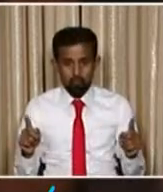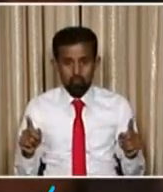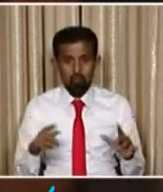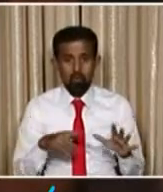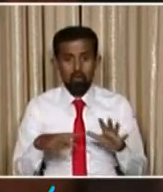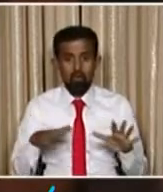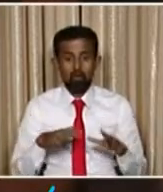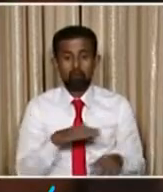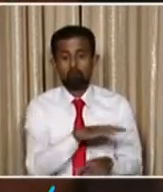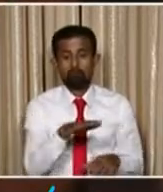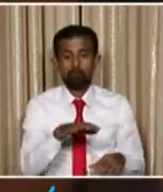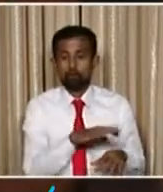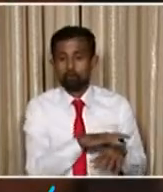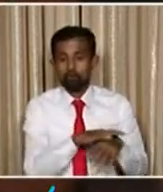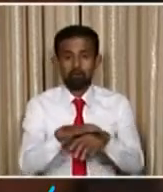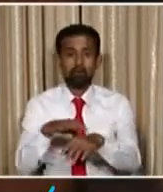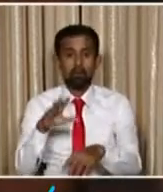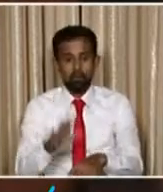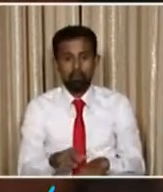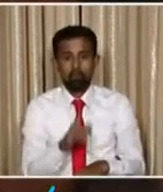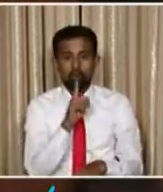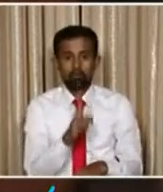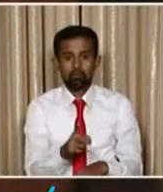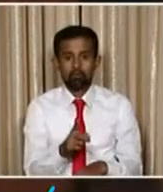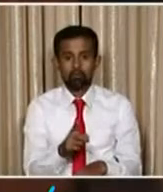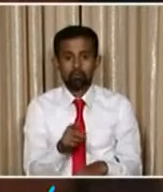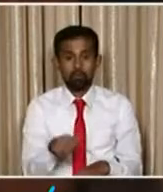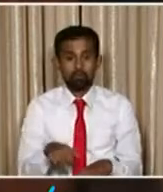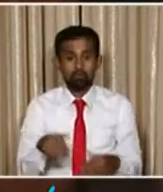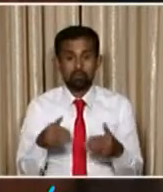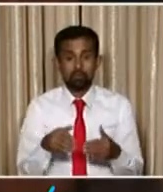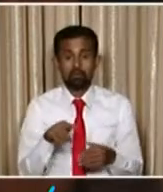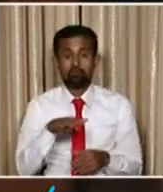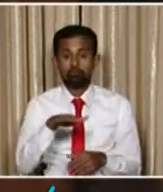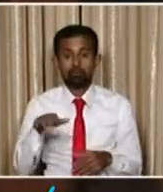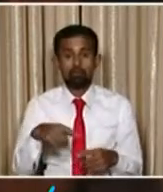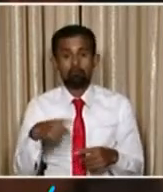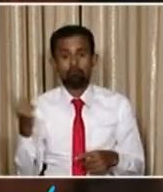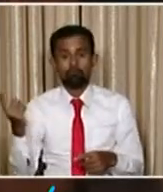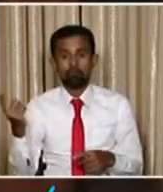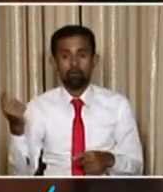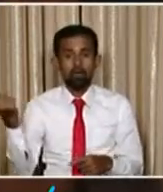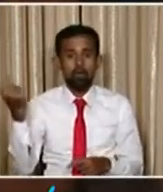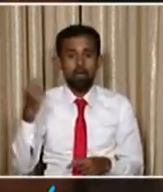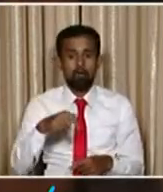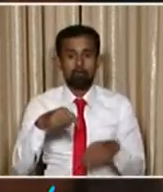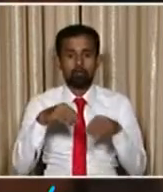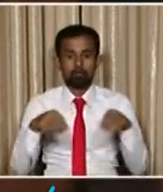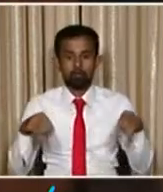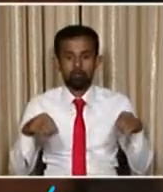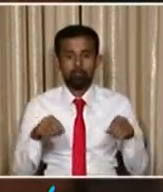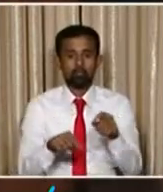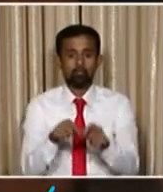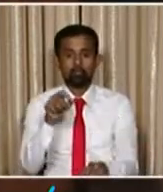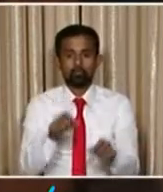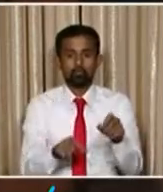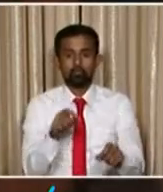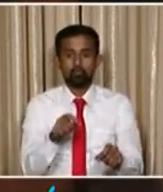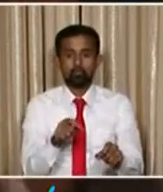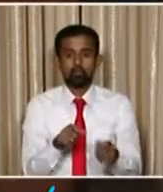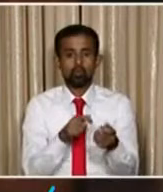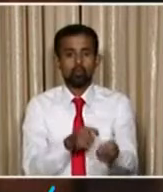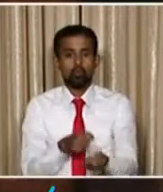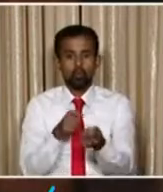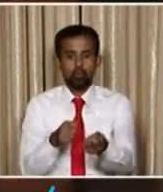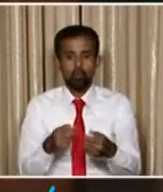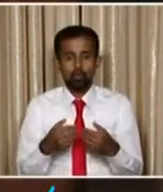என்று. தற்பொழுது அந்த மேச்சத்தரைக்குள்ளே வெளி பிரதேசங்களிலே இருந்து வந்து விவசாயம் செய்வர்கள் இருந்தால் இந்த மாடை நாங்கள் எங்க கொண்டு போவது?